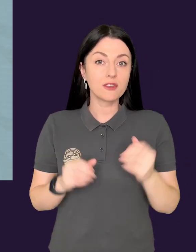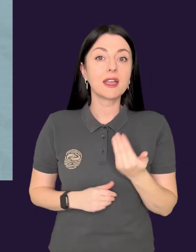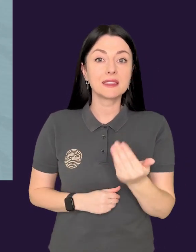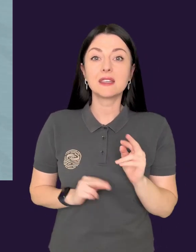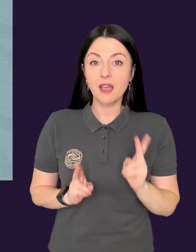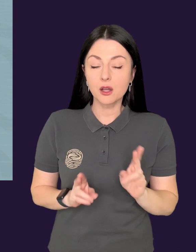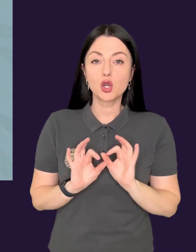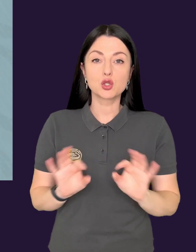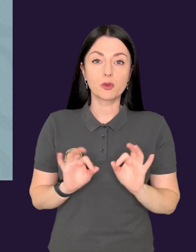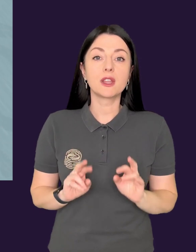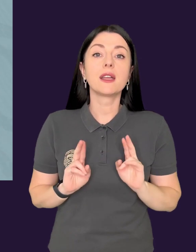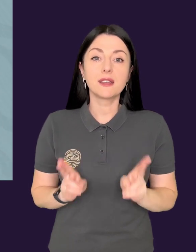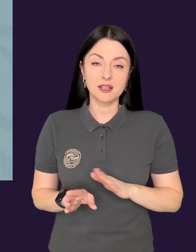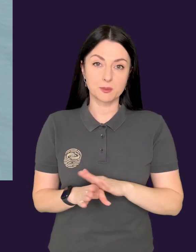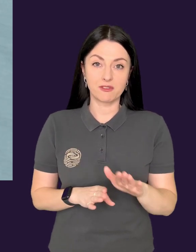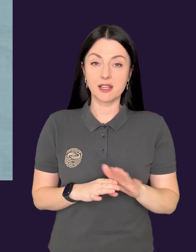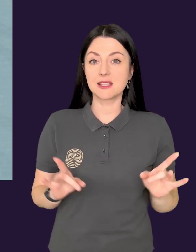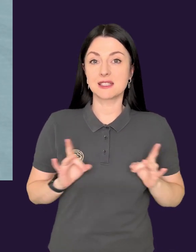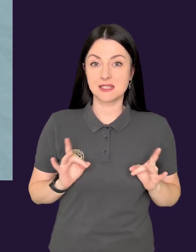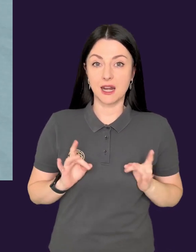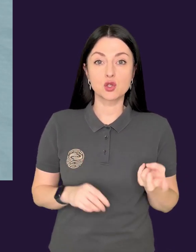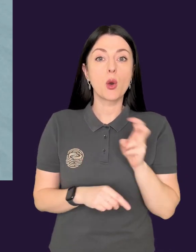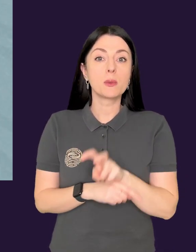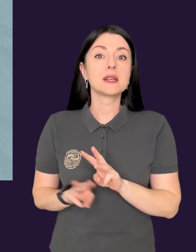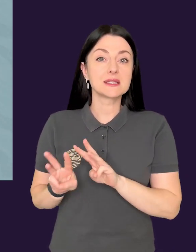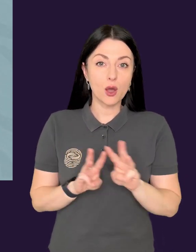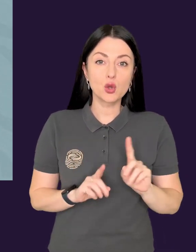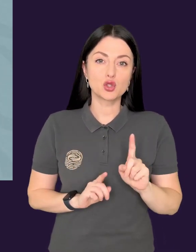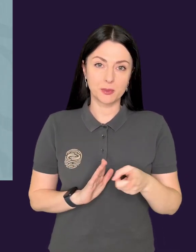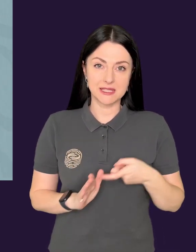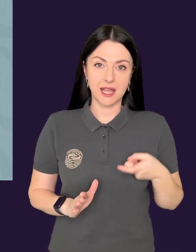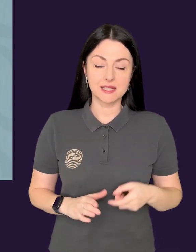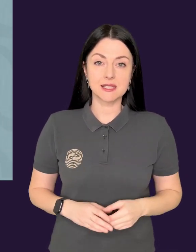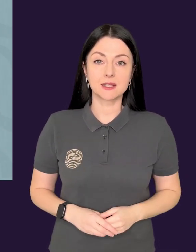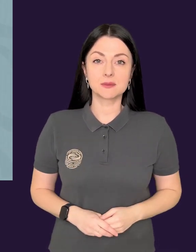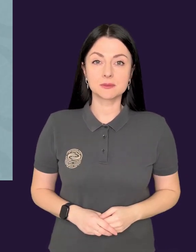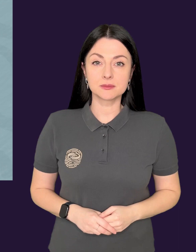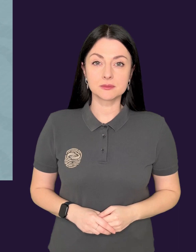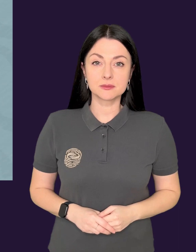справлятися зі стресом. Заходь на howareyou.com, щоб дізнатися.